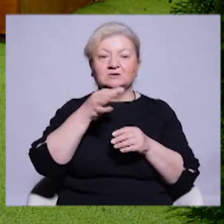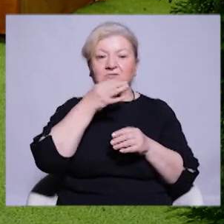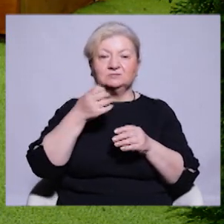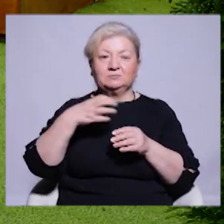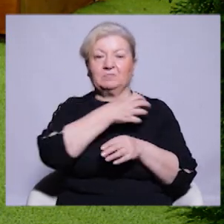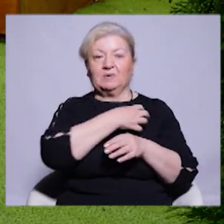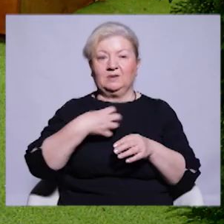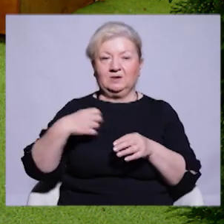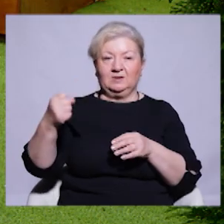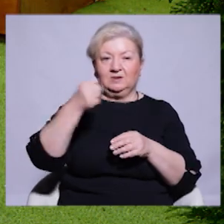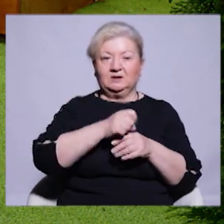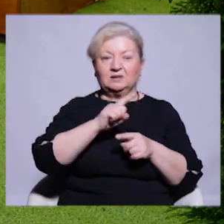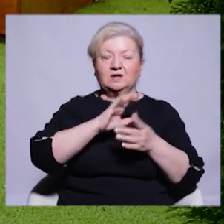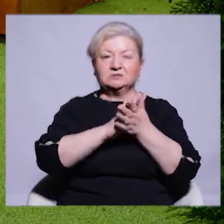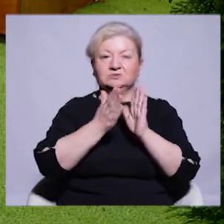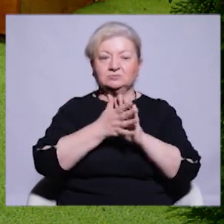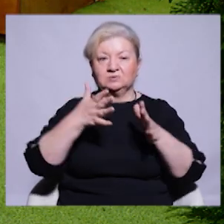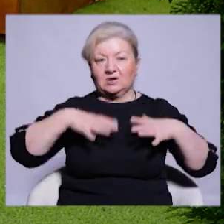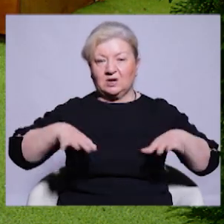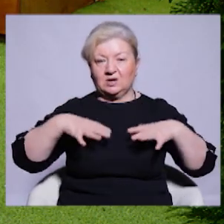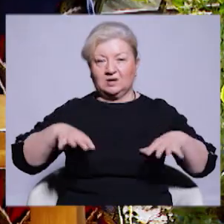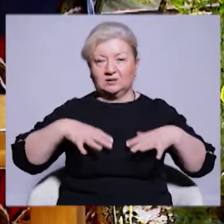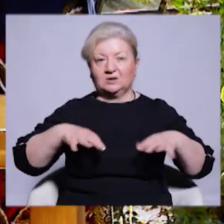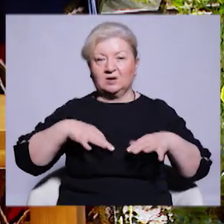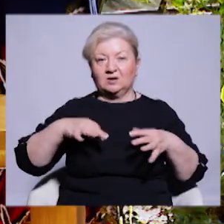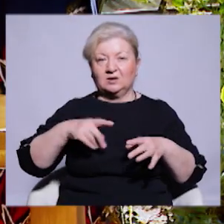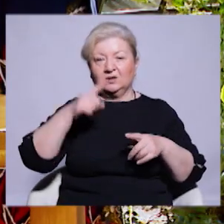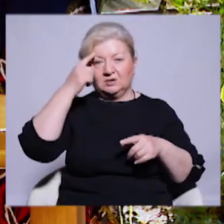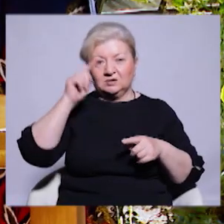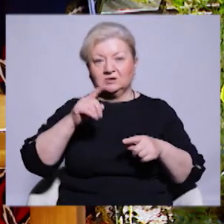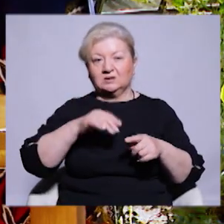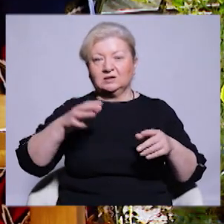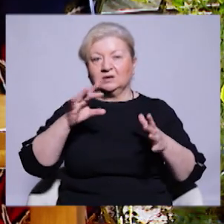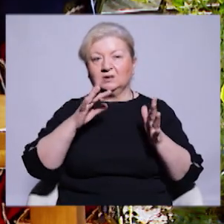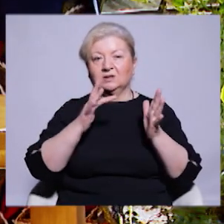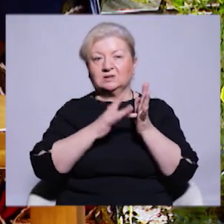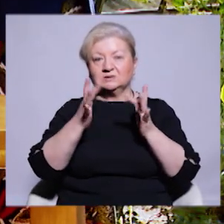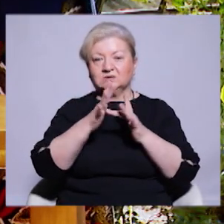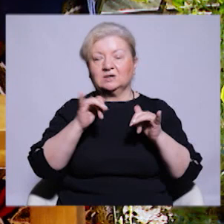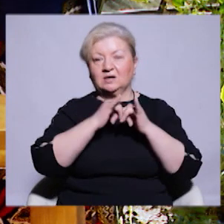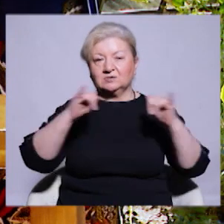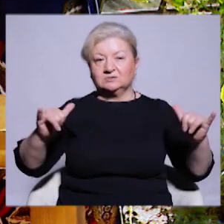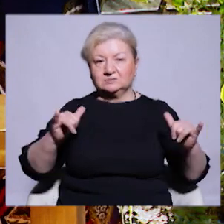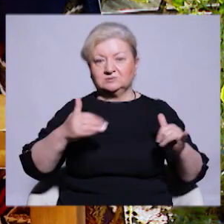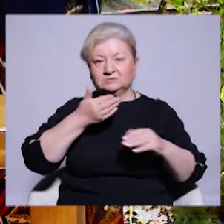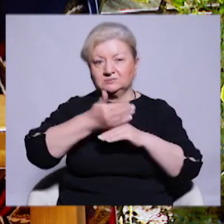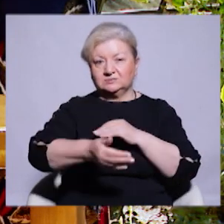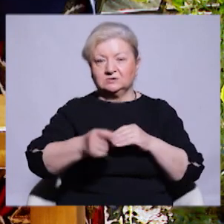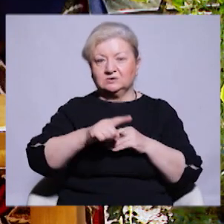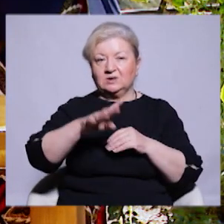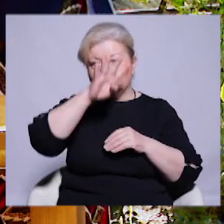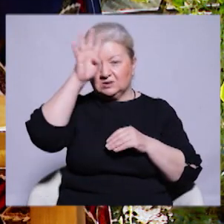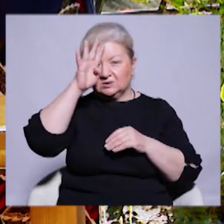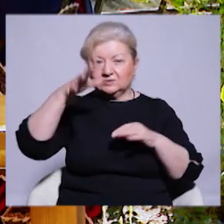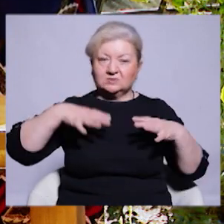ვახტანგი გამეფდებოდა, რა სიტუაციაა ქართლში. მოგეხსენებათ, ქრისტიანობის გავრცელების შემდეგ დაპირისპირება ქართლსა და